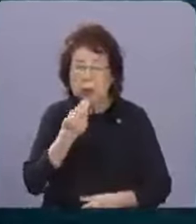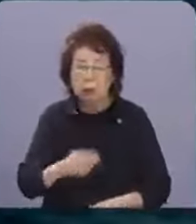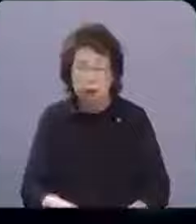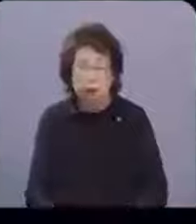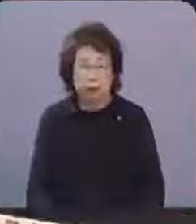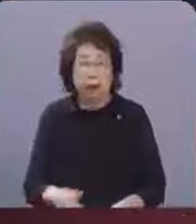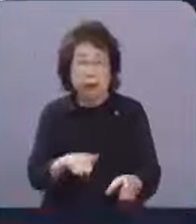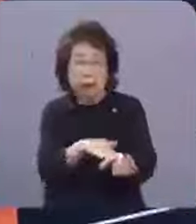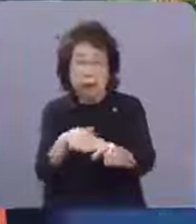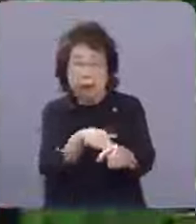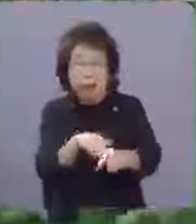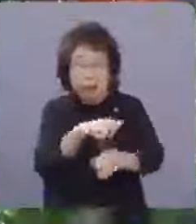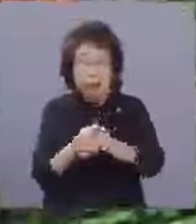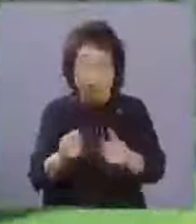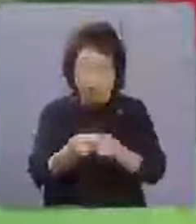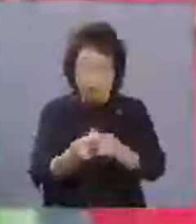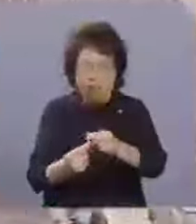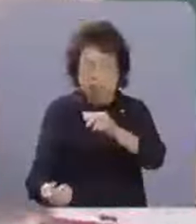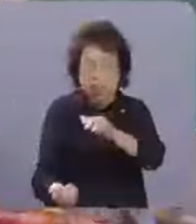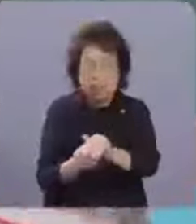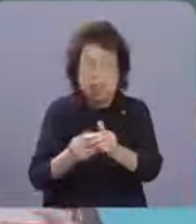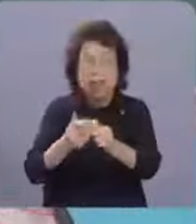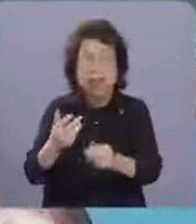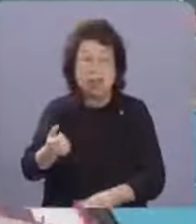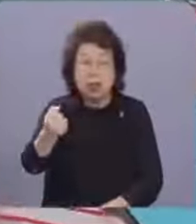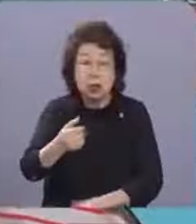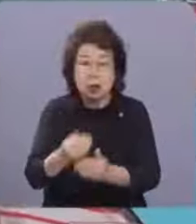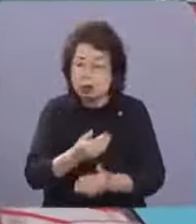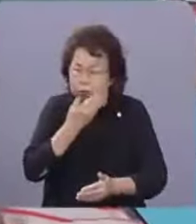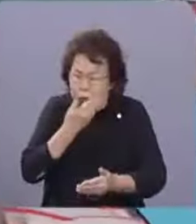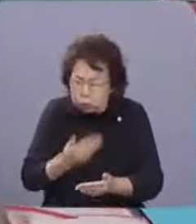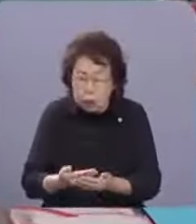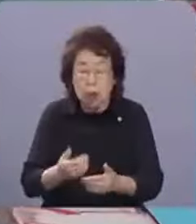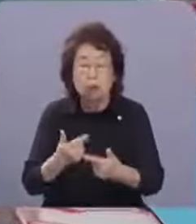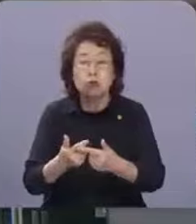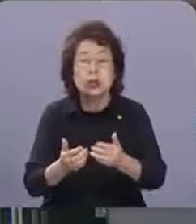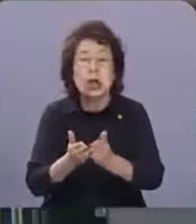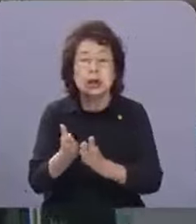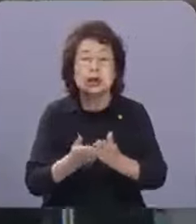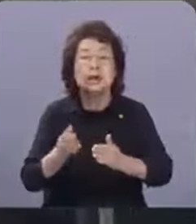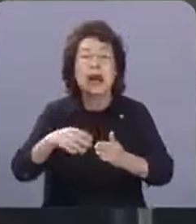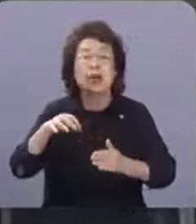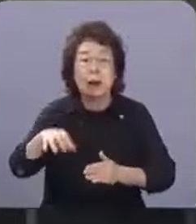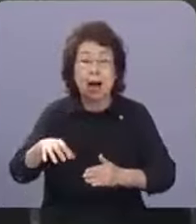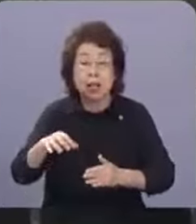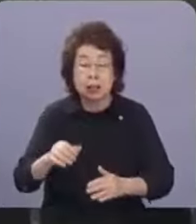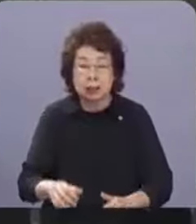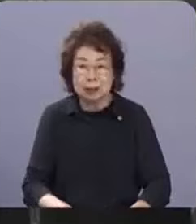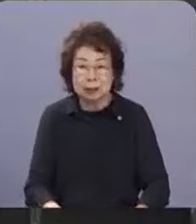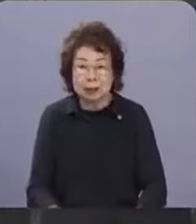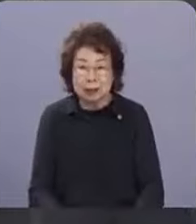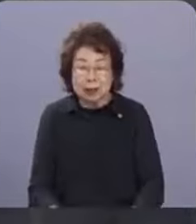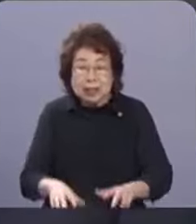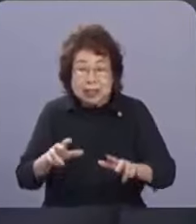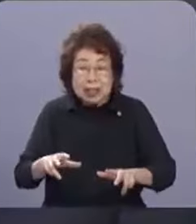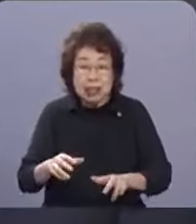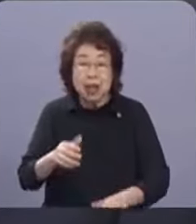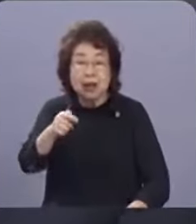컨테이너 물동 세계 7위에 동부가 물류허브 부산을 관리운영하는 부산항만공사